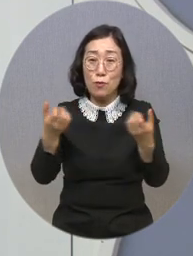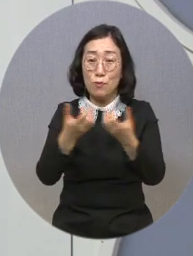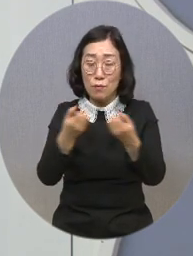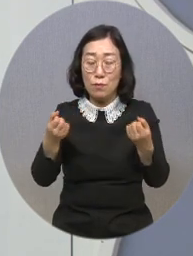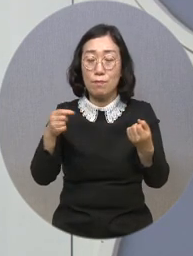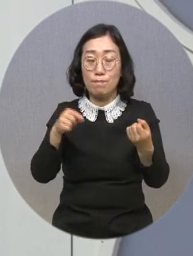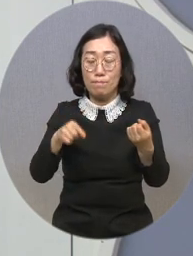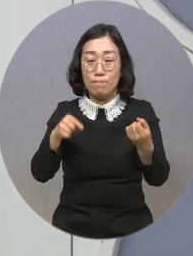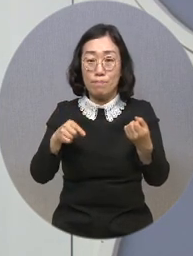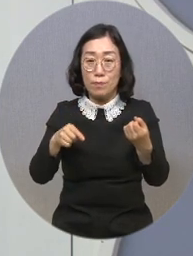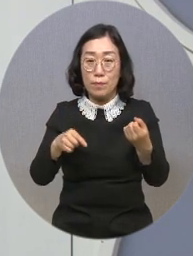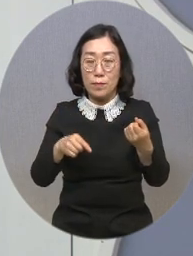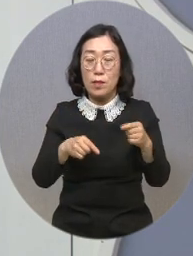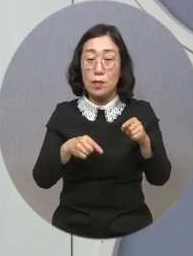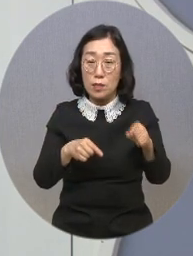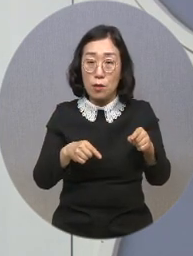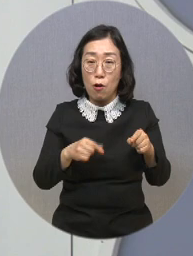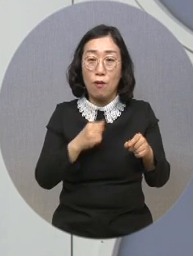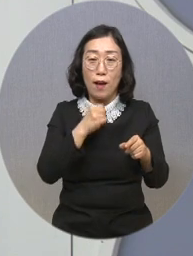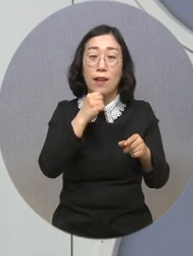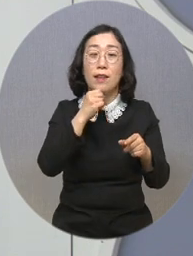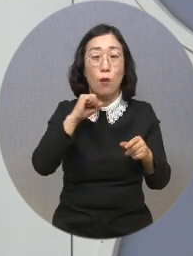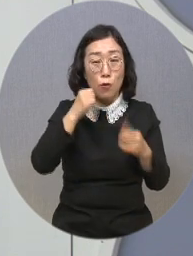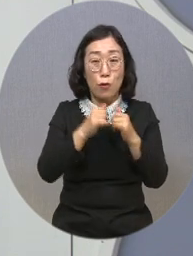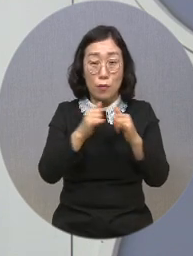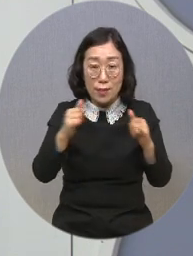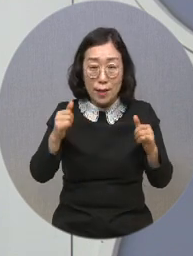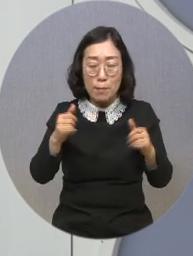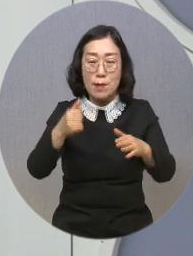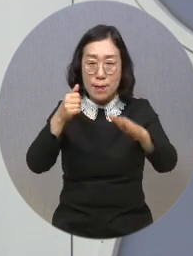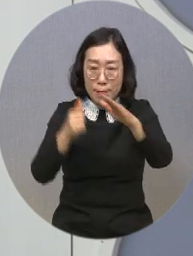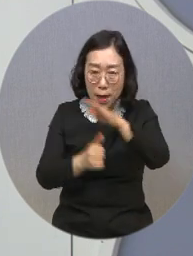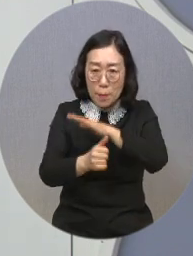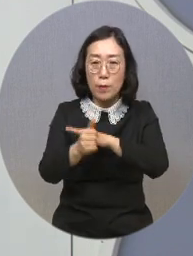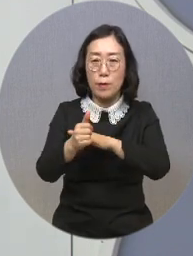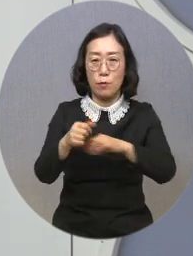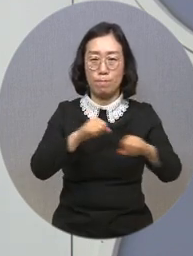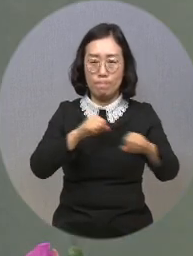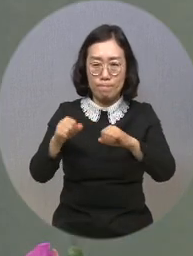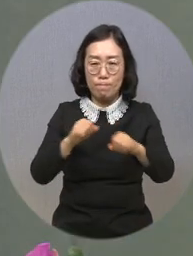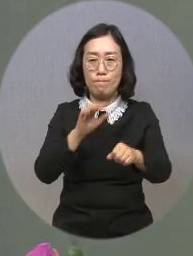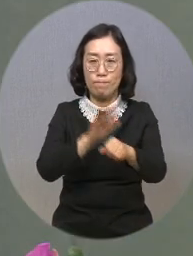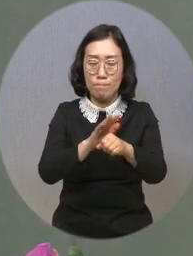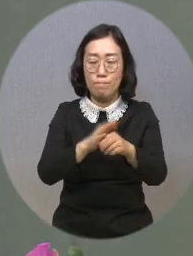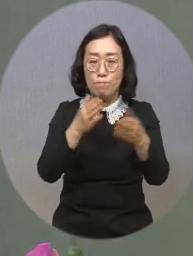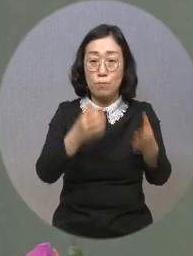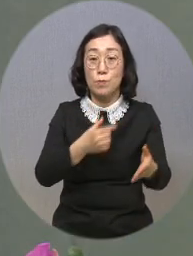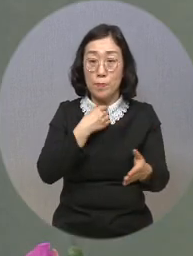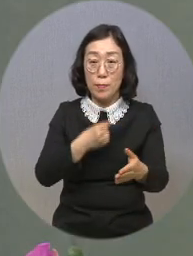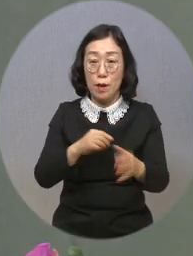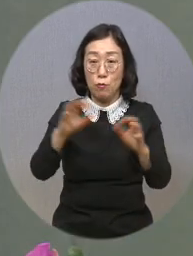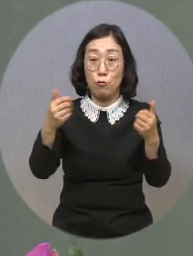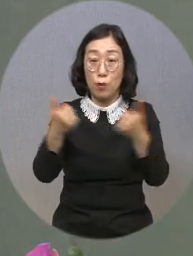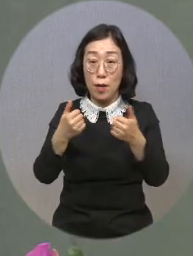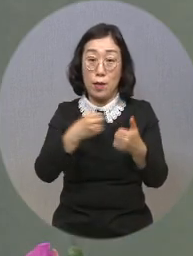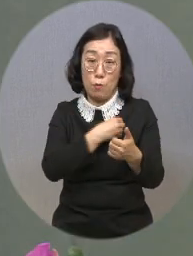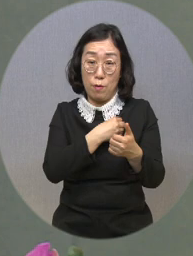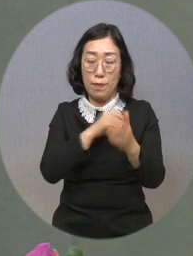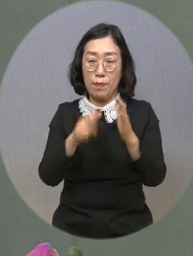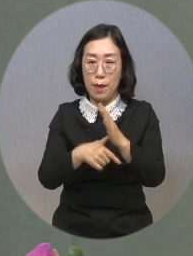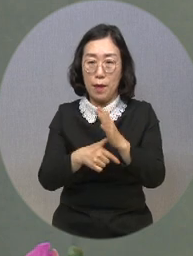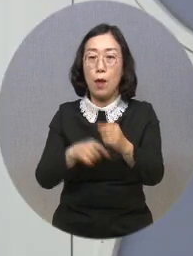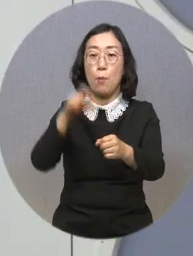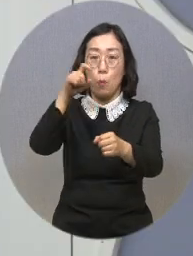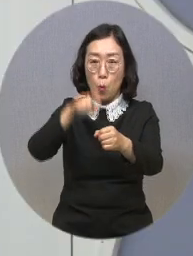전 서민의 대변자가 돼야 되겠다 하는 것이 아주 저의 국회의원 동안 생활의